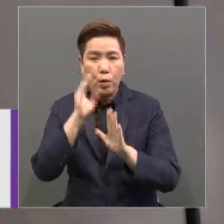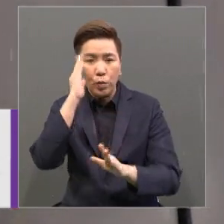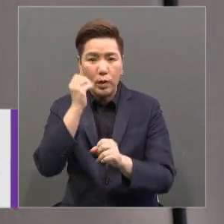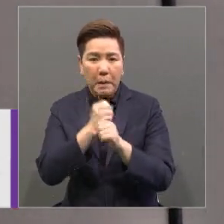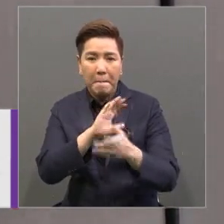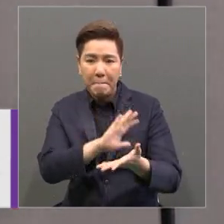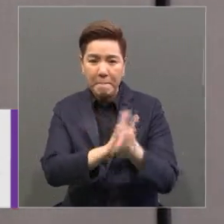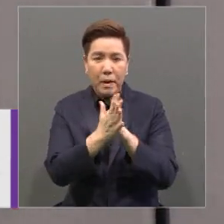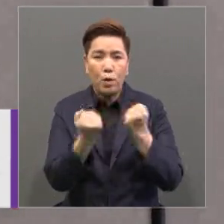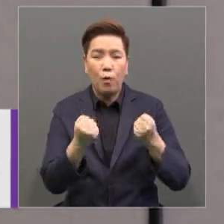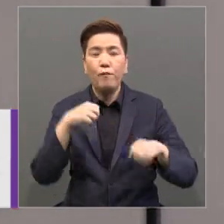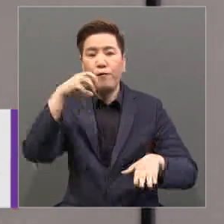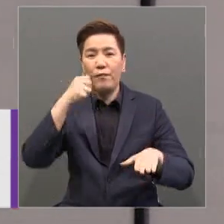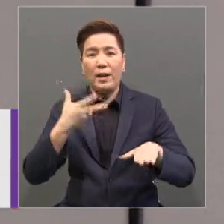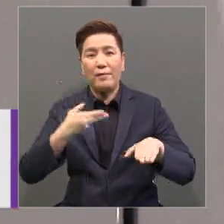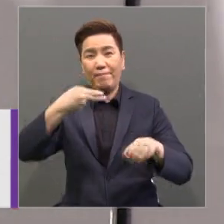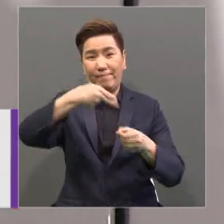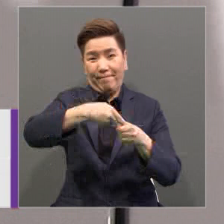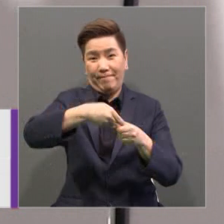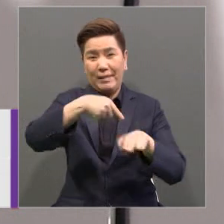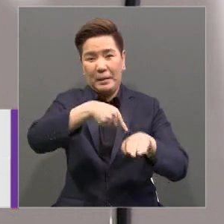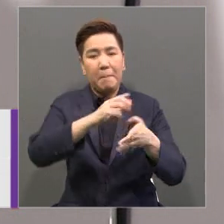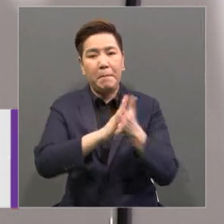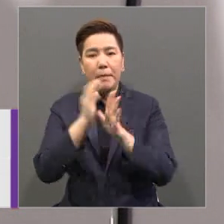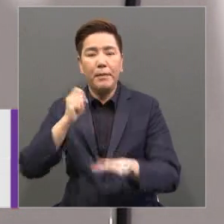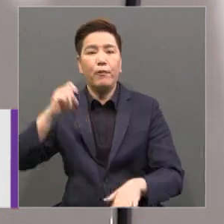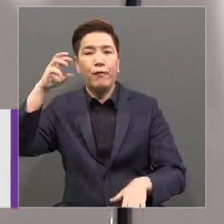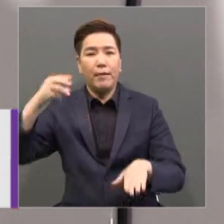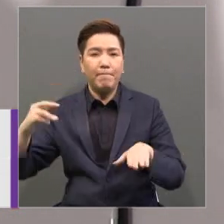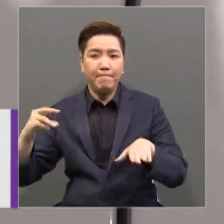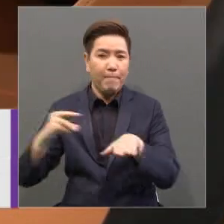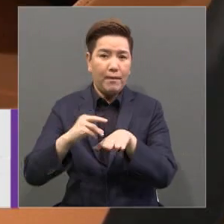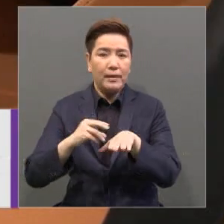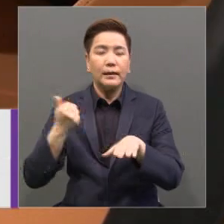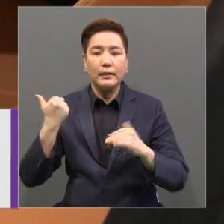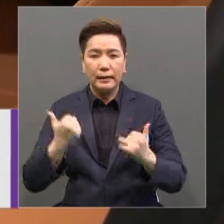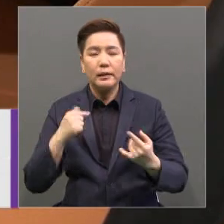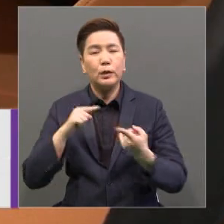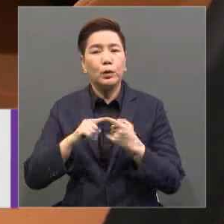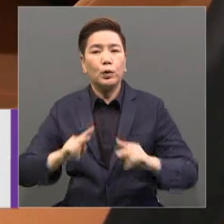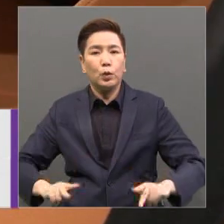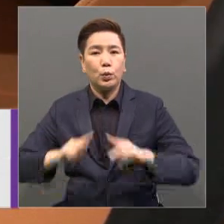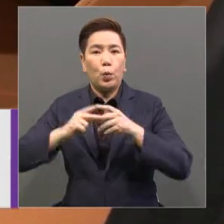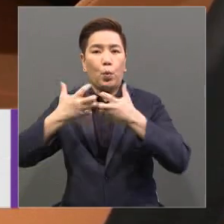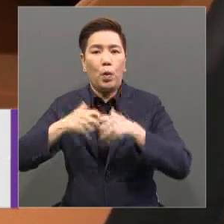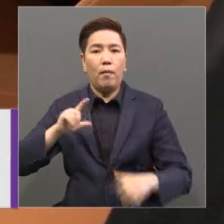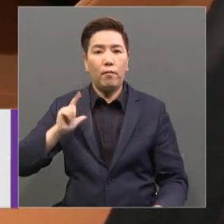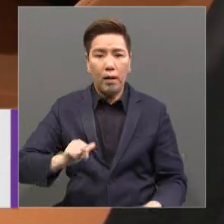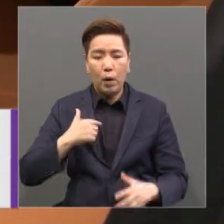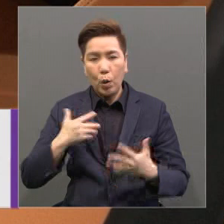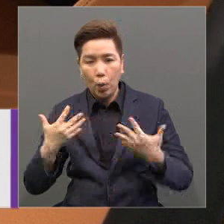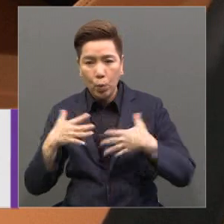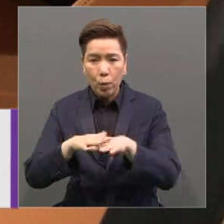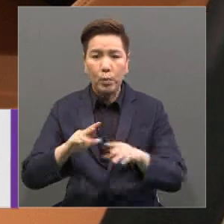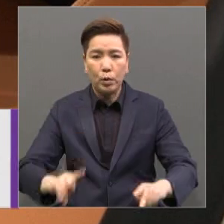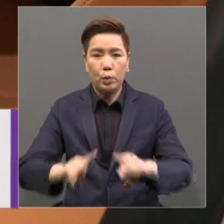รับการเปลี่ยนผ่านจากรถยนต์ที่ใช้เครื่องยนต์ในปัจจุบันนะครับเป็นรถยนต์ EVรวมทั้งให้กระทรวงอุตสาหกรรมเป็นหน่วยงานหลักไปร่วมกับ